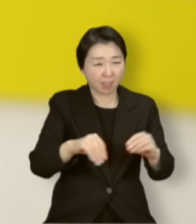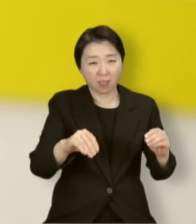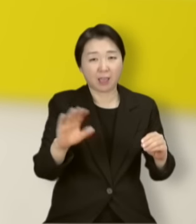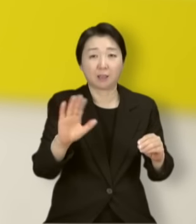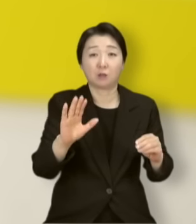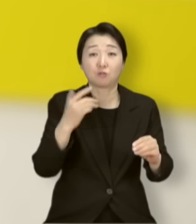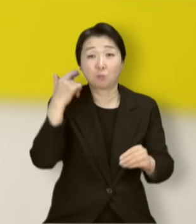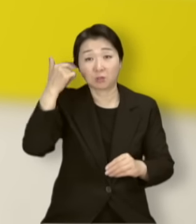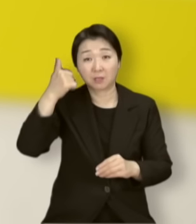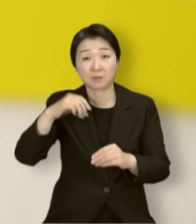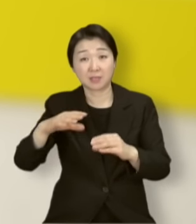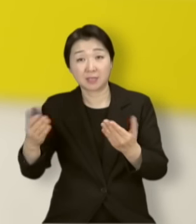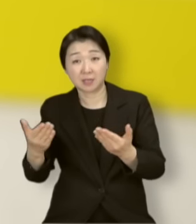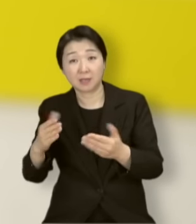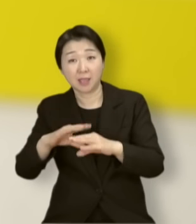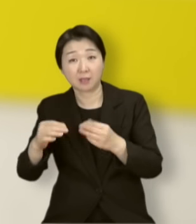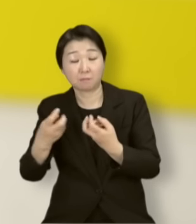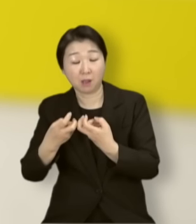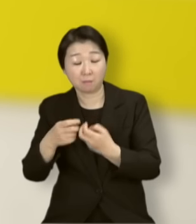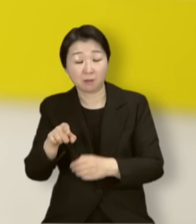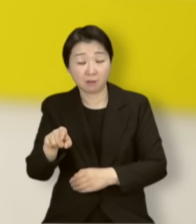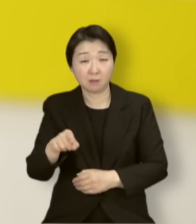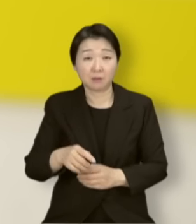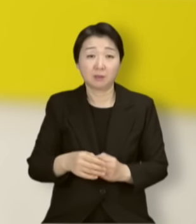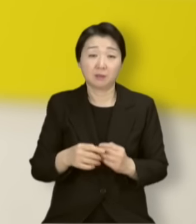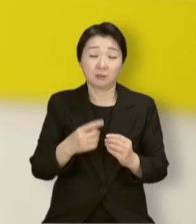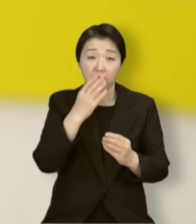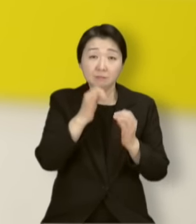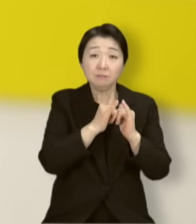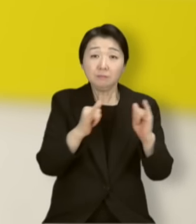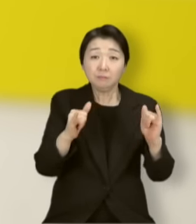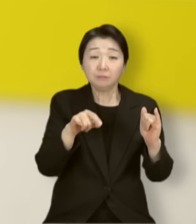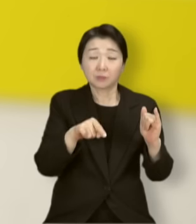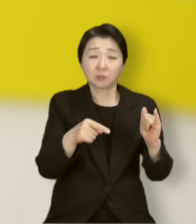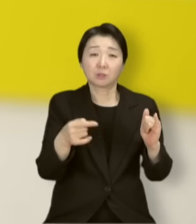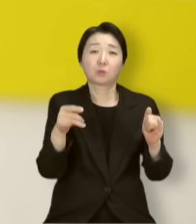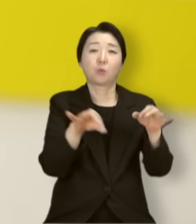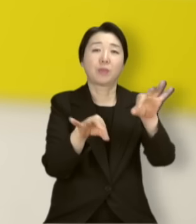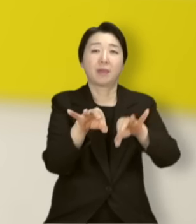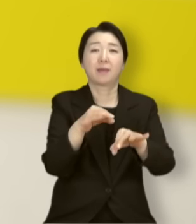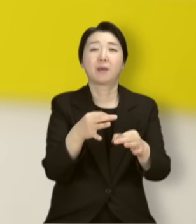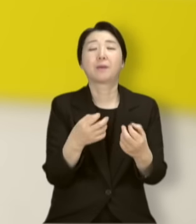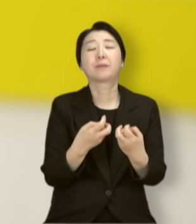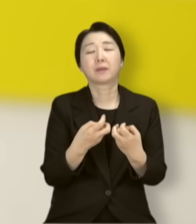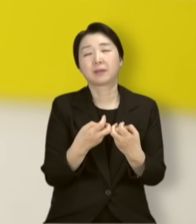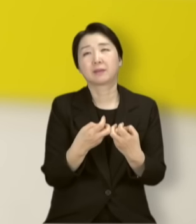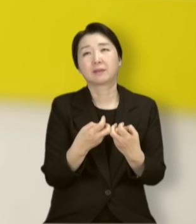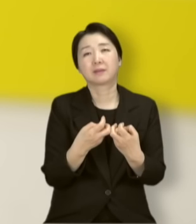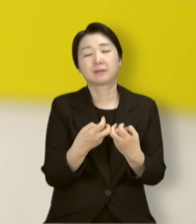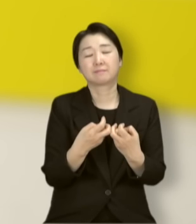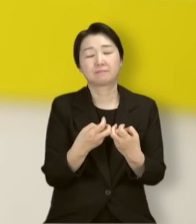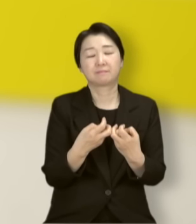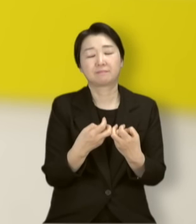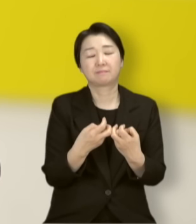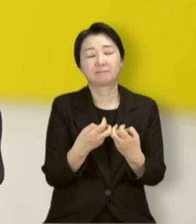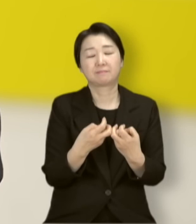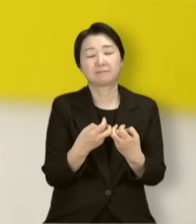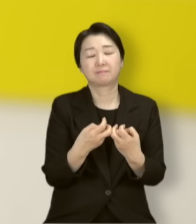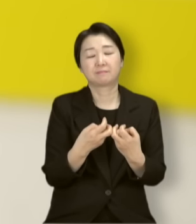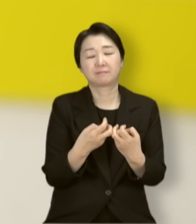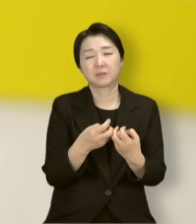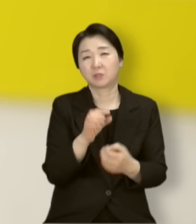하지 않으셨어요. 당신이 어떻게 교인들이 그것을 낸 헌금인데 네. 그럴 수